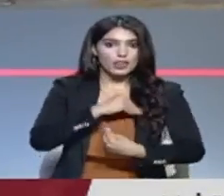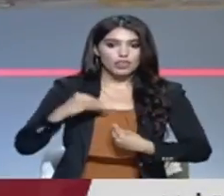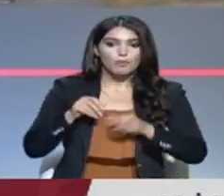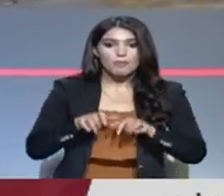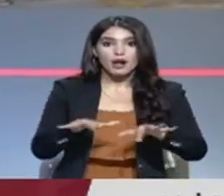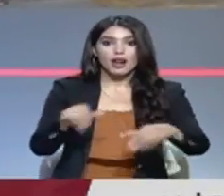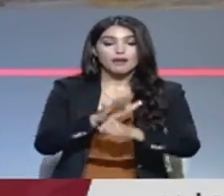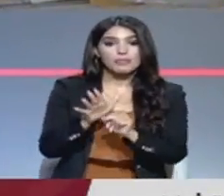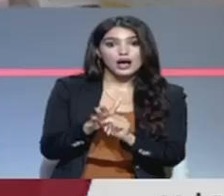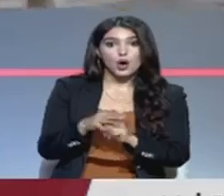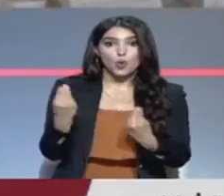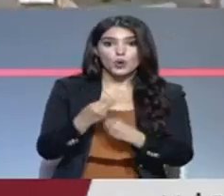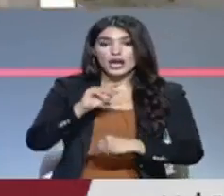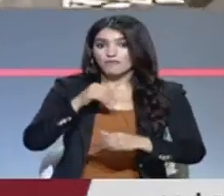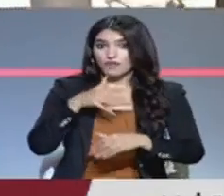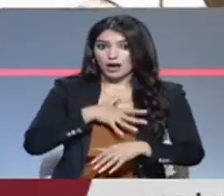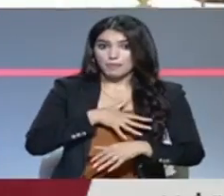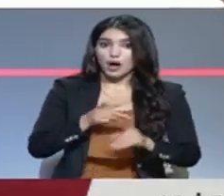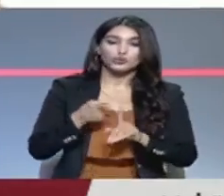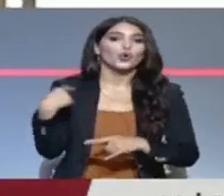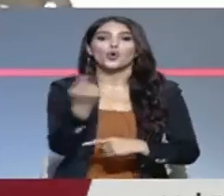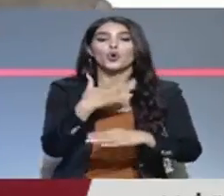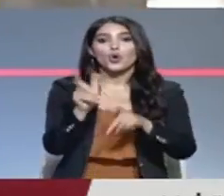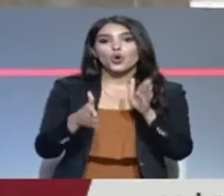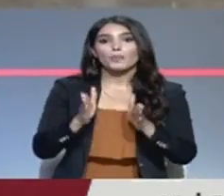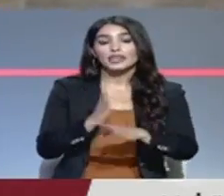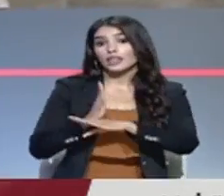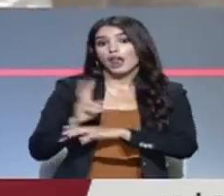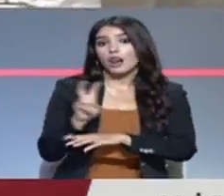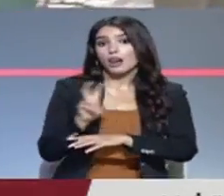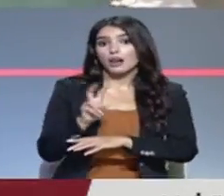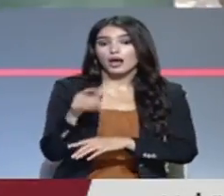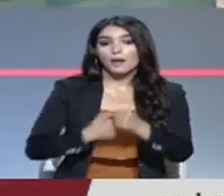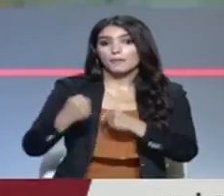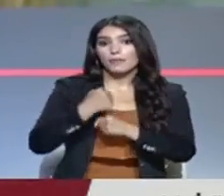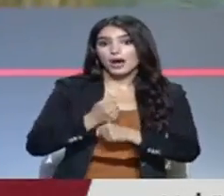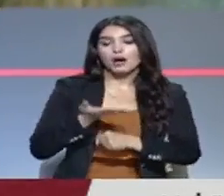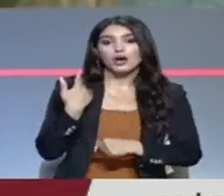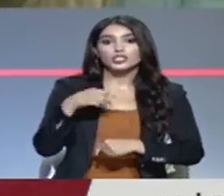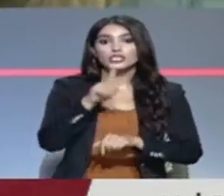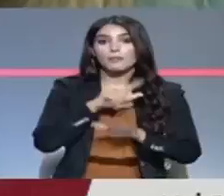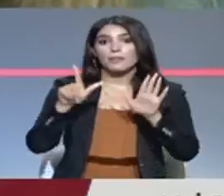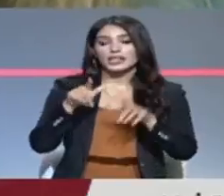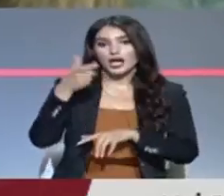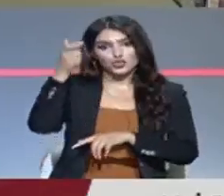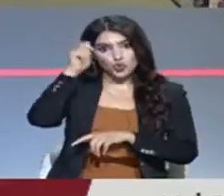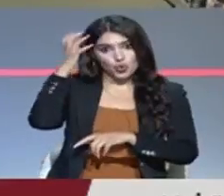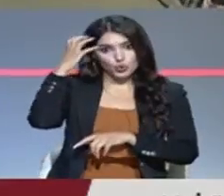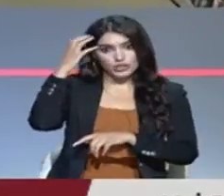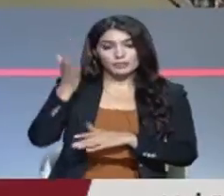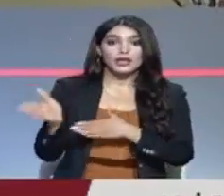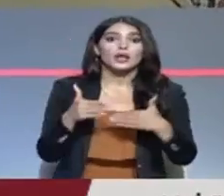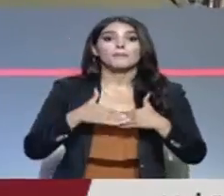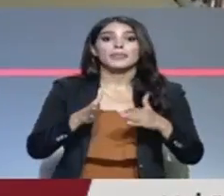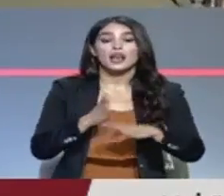في منطقة الحامة، منها مجهودات المستشفى العسكري الميداني الذي تم تركيزه في 17 من أوت الجاري. منذ